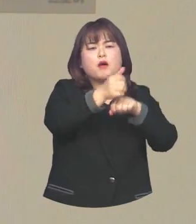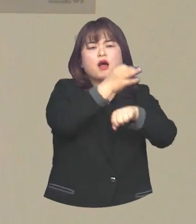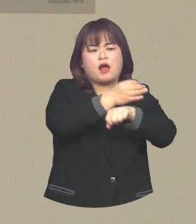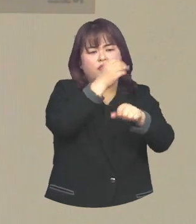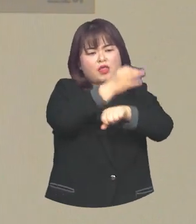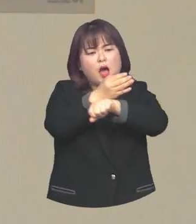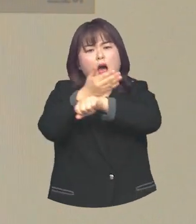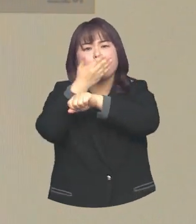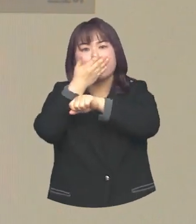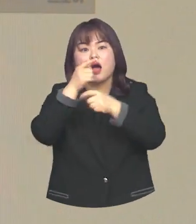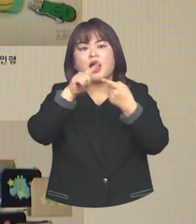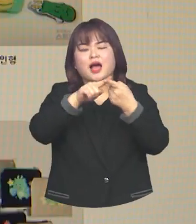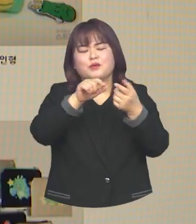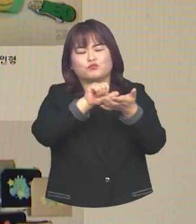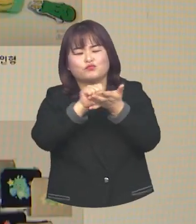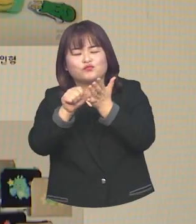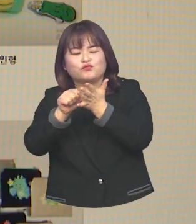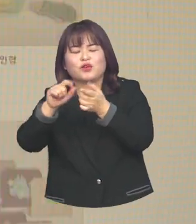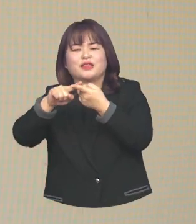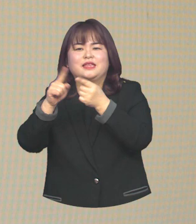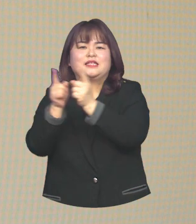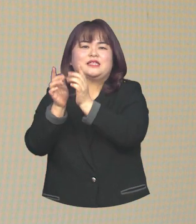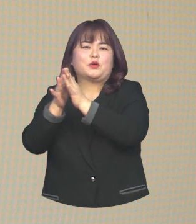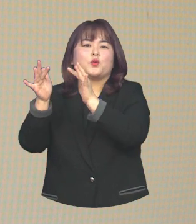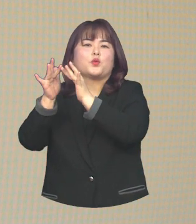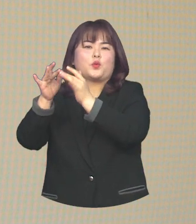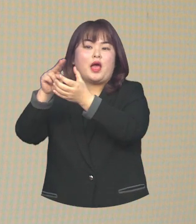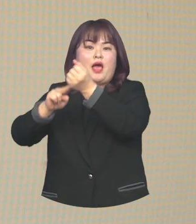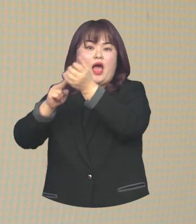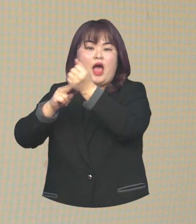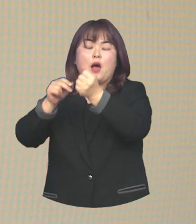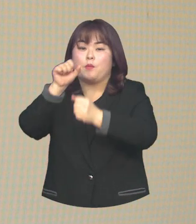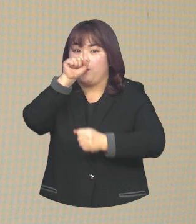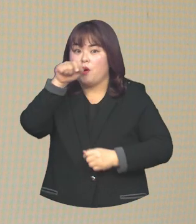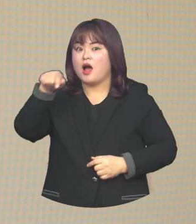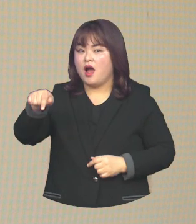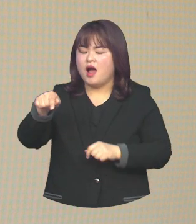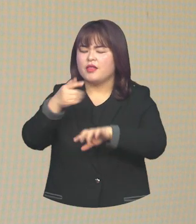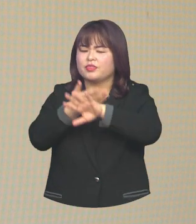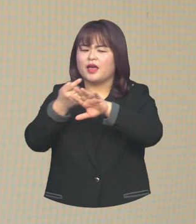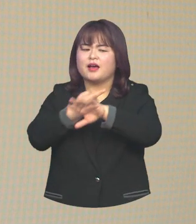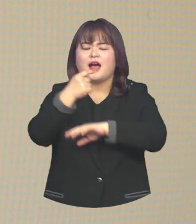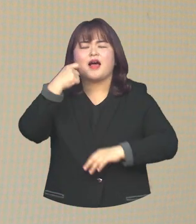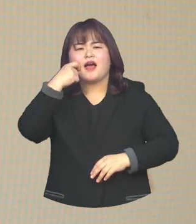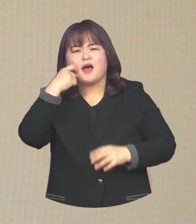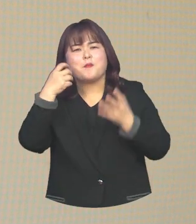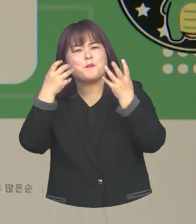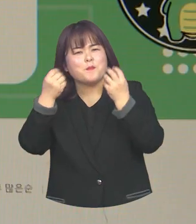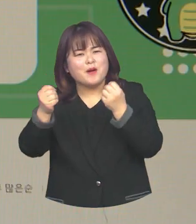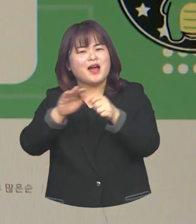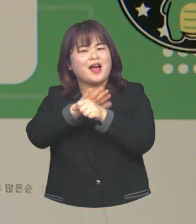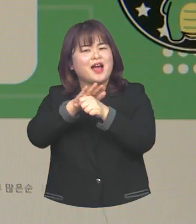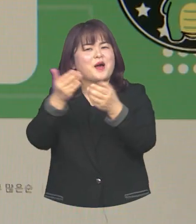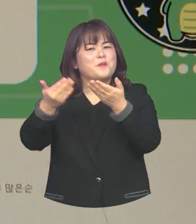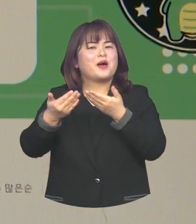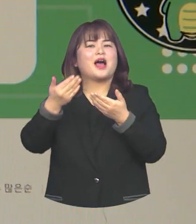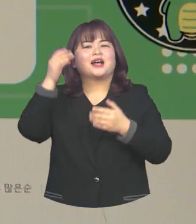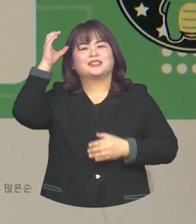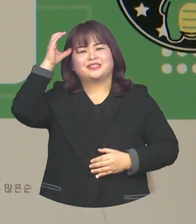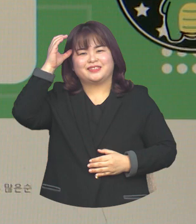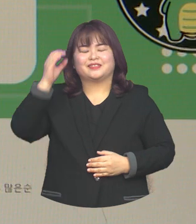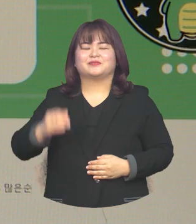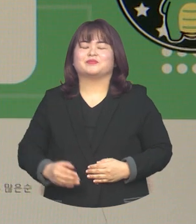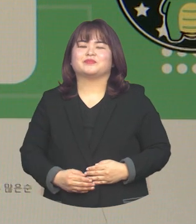오프라인에서만 구입할 수 있었던 조아용 제품들을 온라인으로 편리하게 만나볼 수 있어 조아용이 더욱 많은 시민들의 사랑을 받을